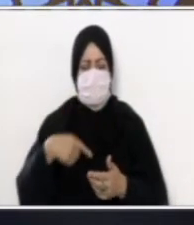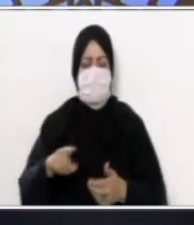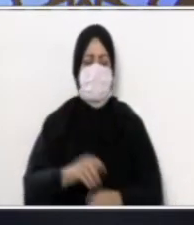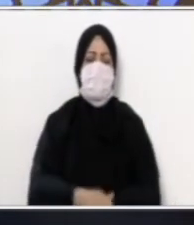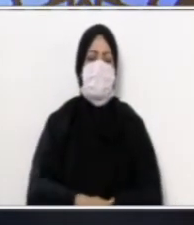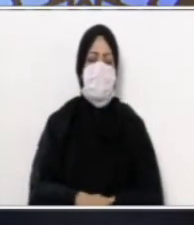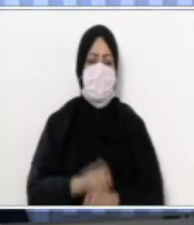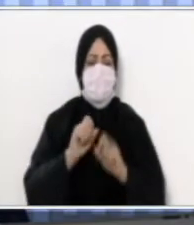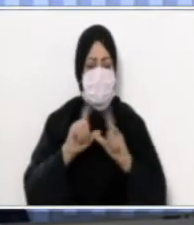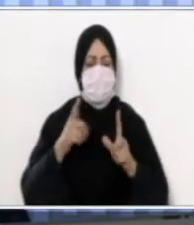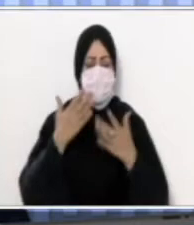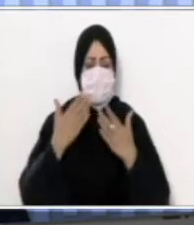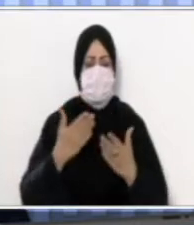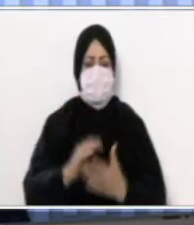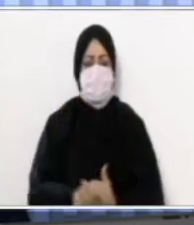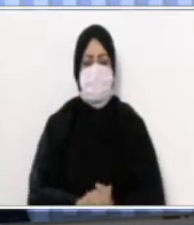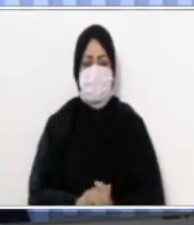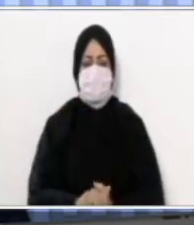الله. معنا الاخ عبد الحميد من الزاويه.